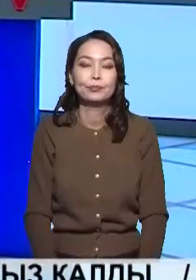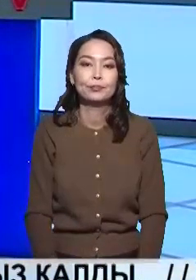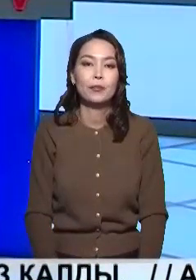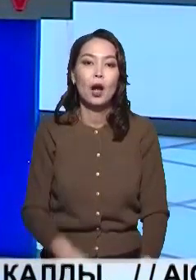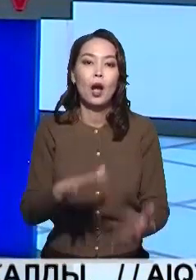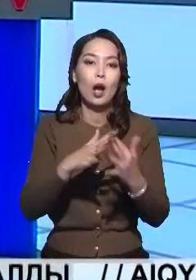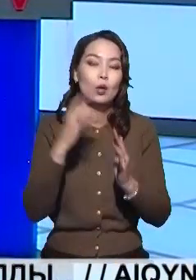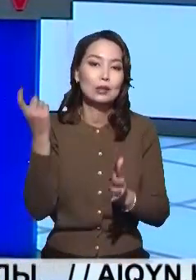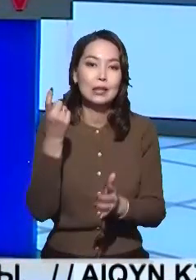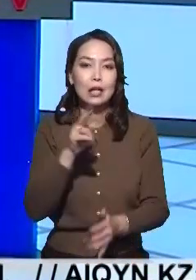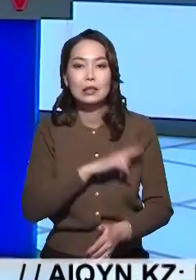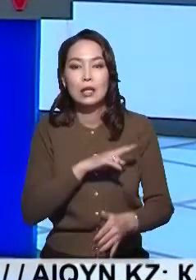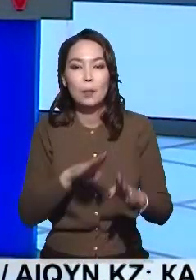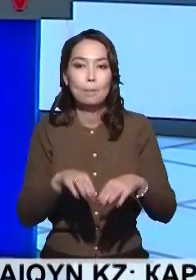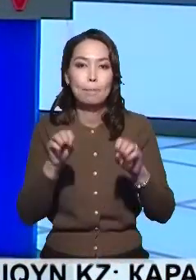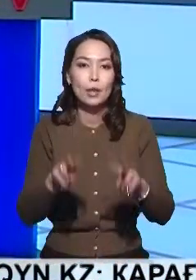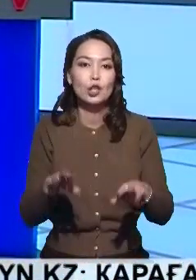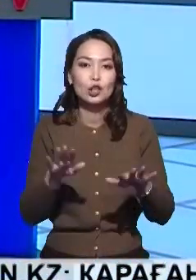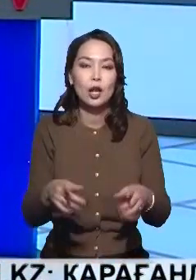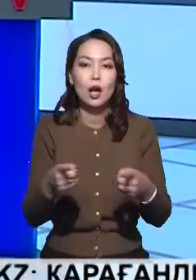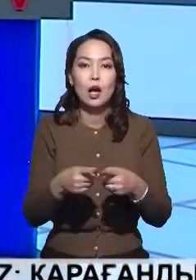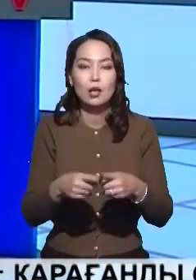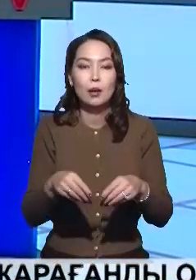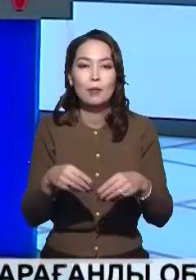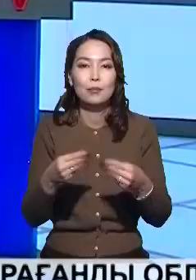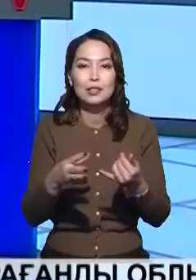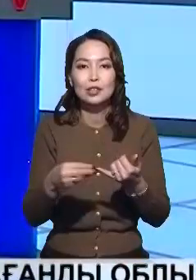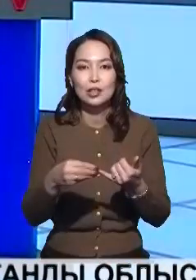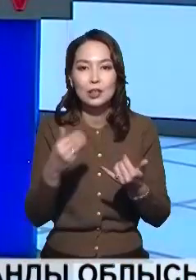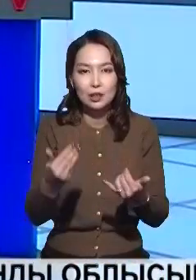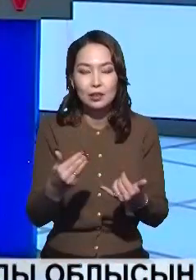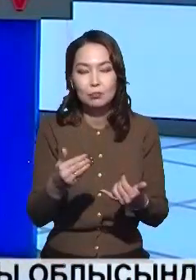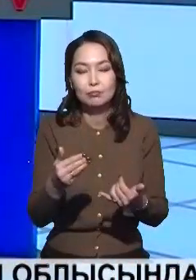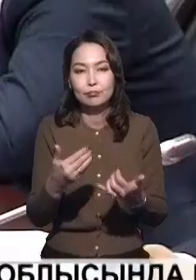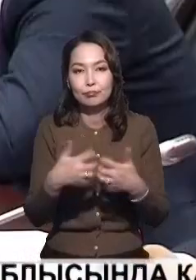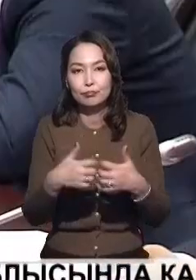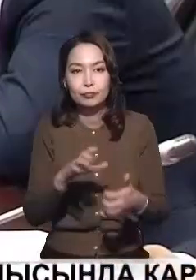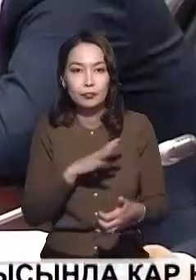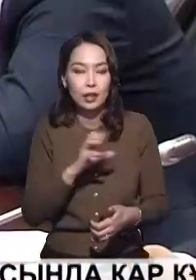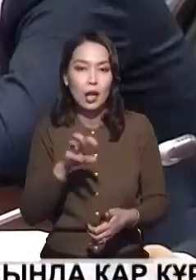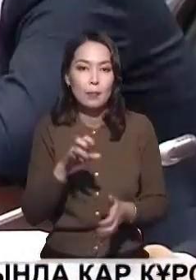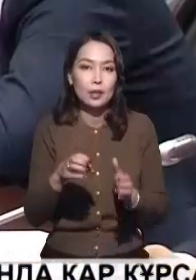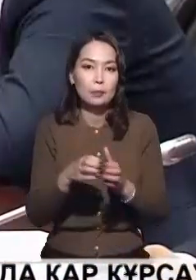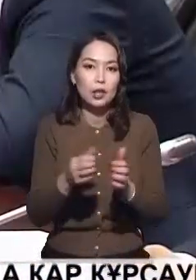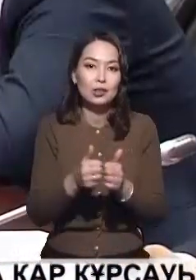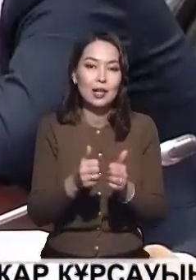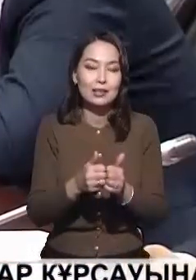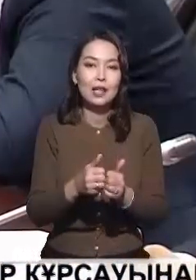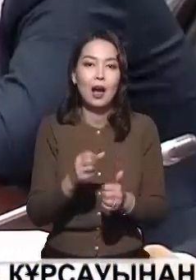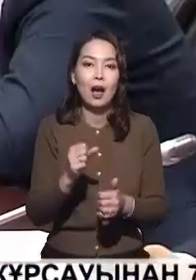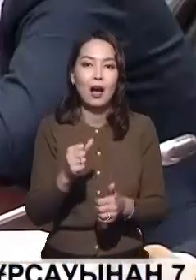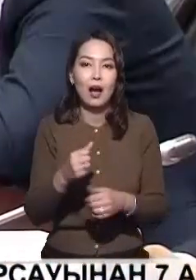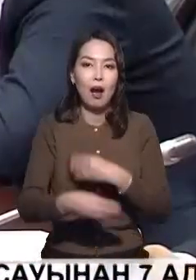Ауыл шаруашылығы саласының мамандары жерді жалға берудің шекті мөлшерін талқылады. Астанада Аманат партиясы жанындағы аграрлық